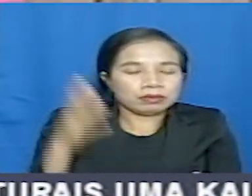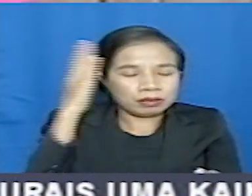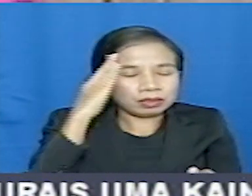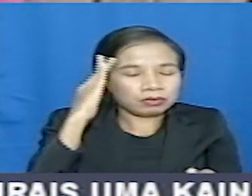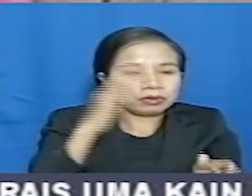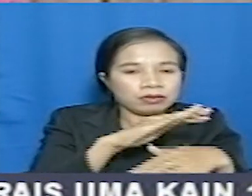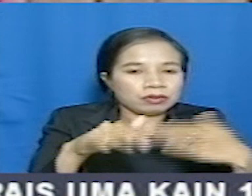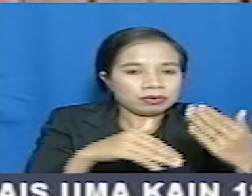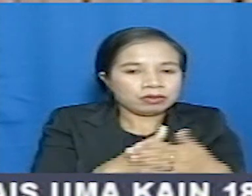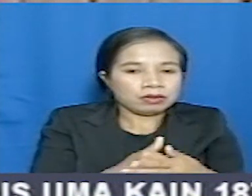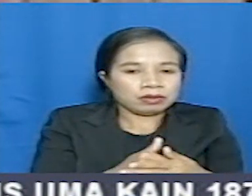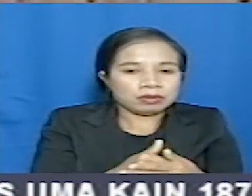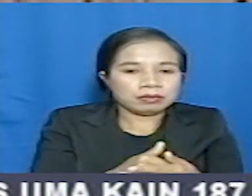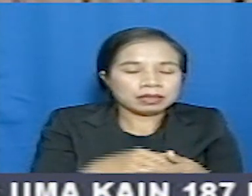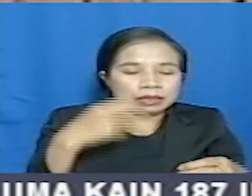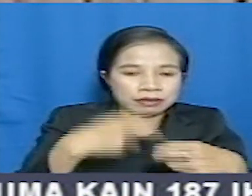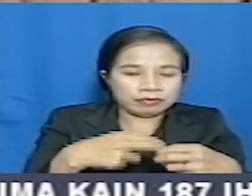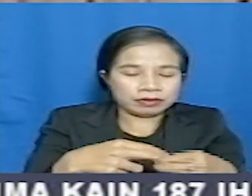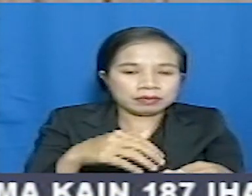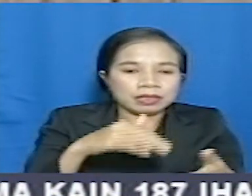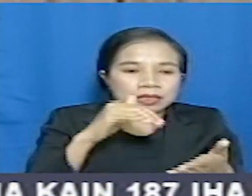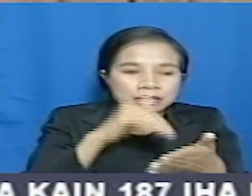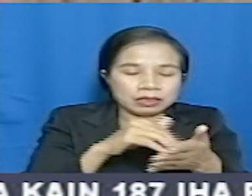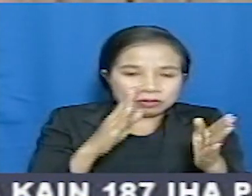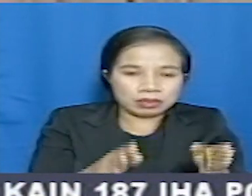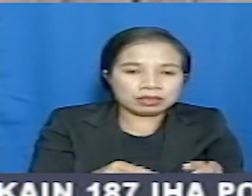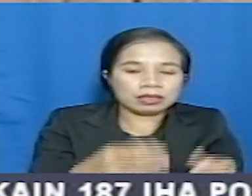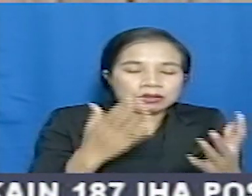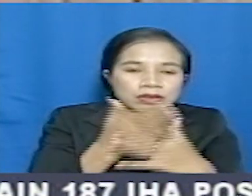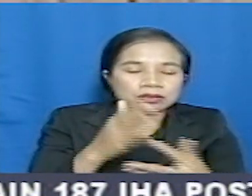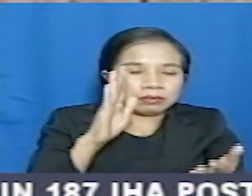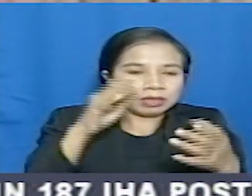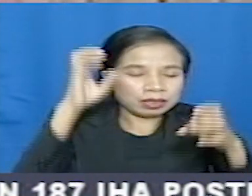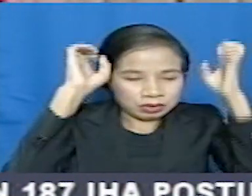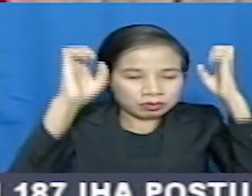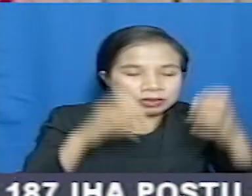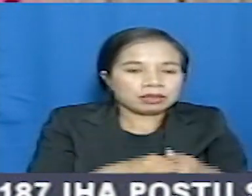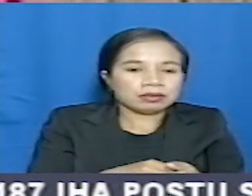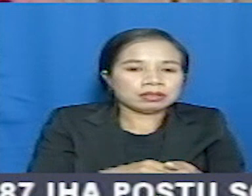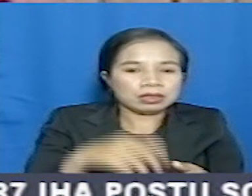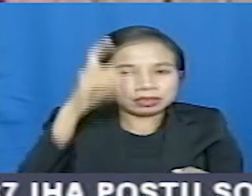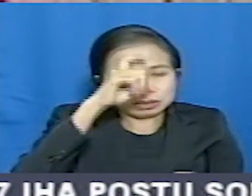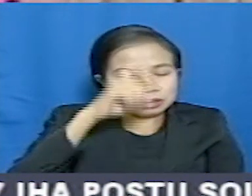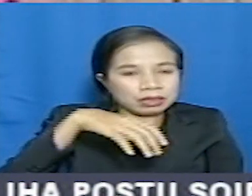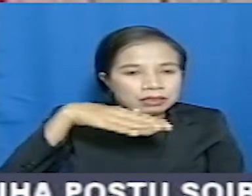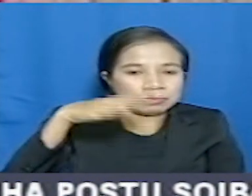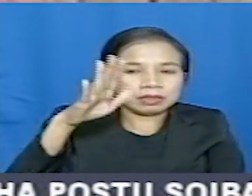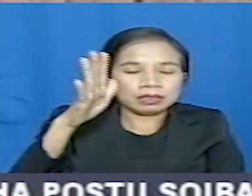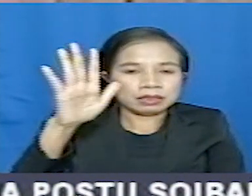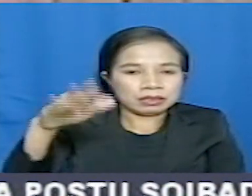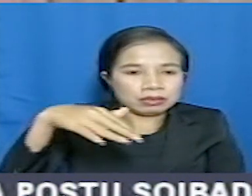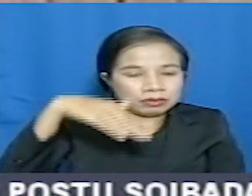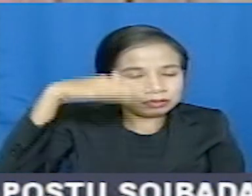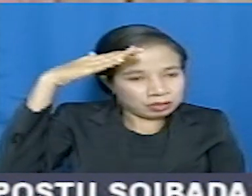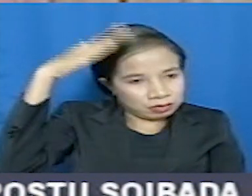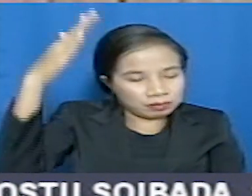hirak ne hotu makai baktu wala barik sira, atu asesu ba edukasan hos sira ne tina ne beke hau husi 5 pasaba